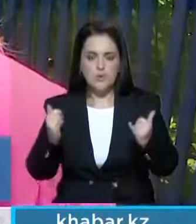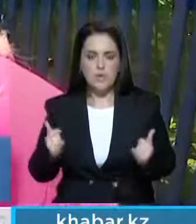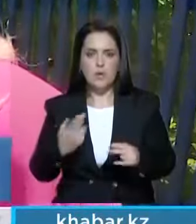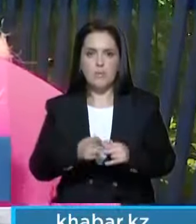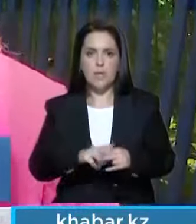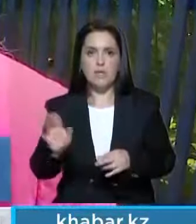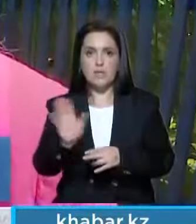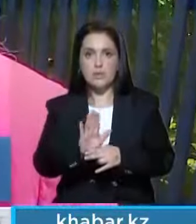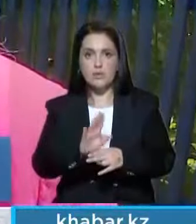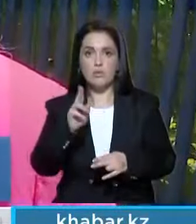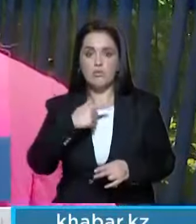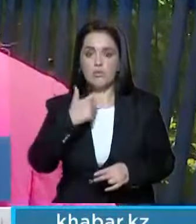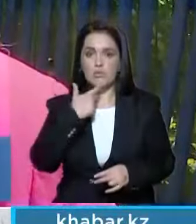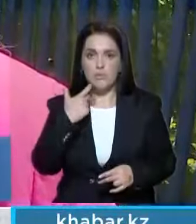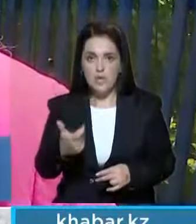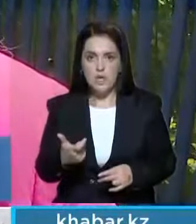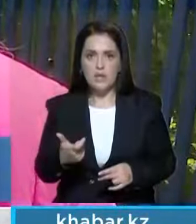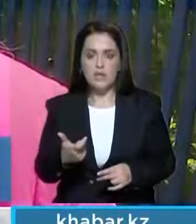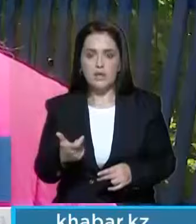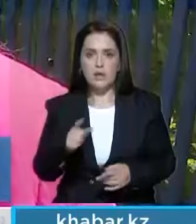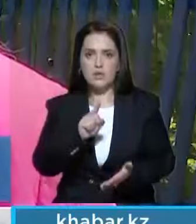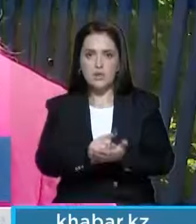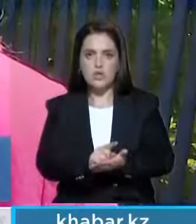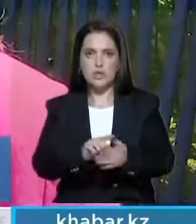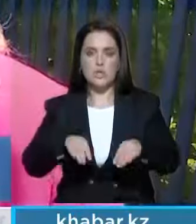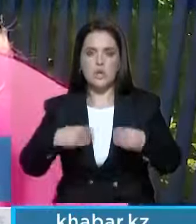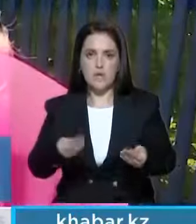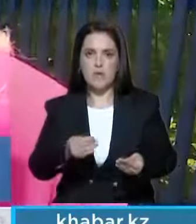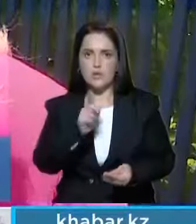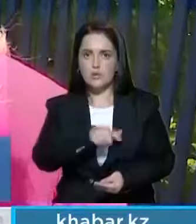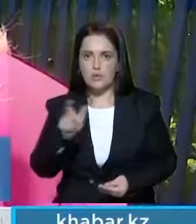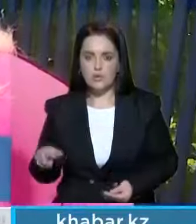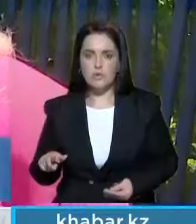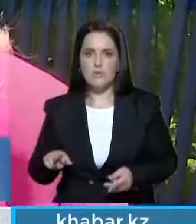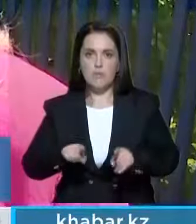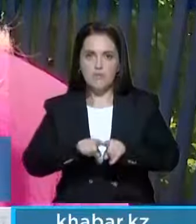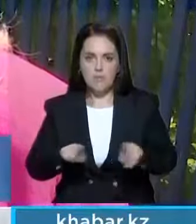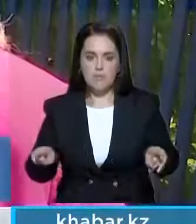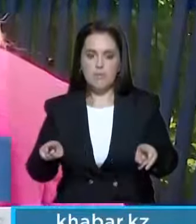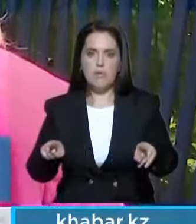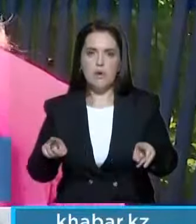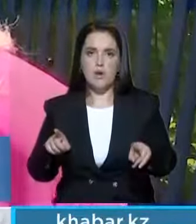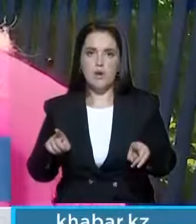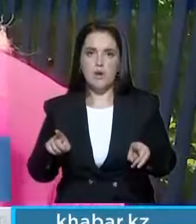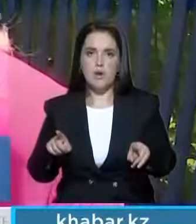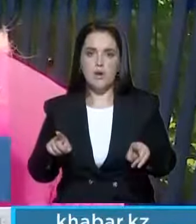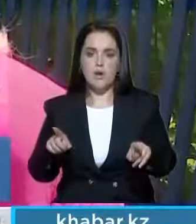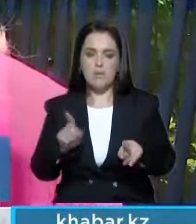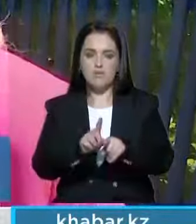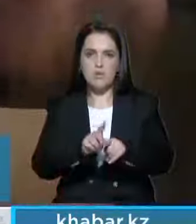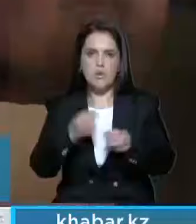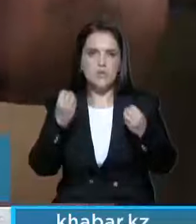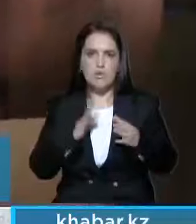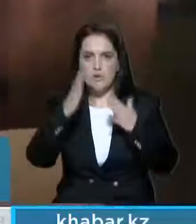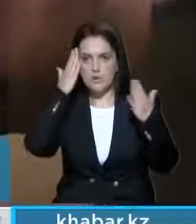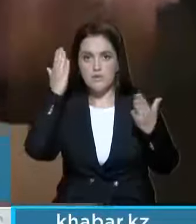которые выходят на наших каналах, потому что они должны давать людям нечто большее, чем просто развлечение и чем просто просмотр